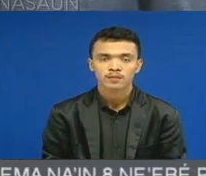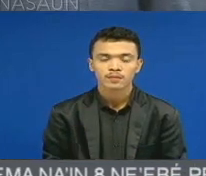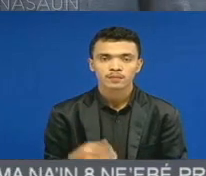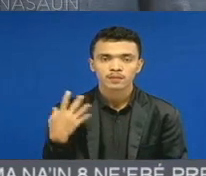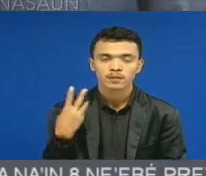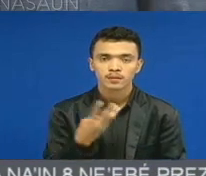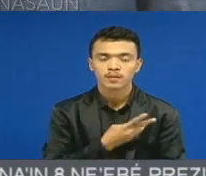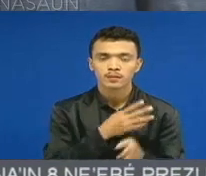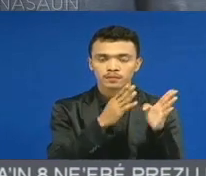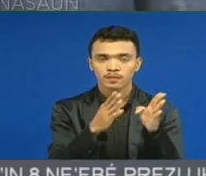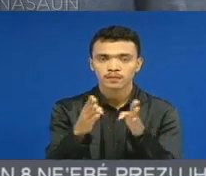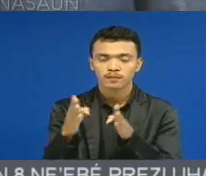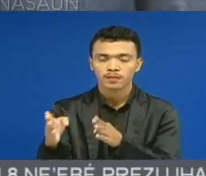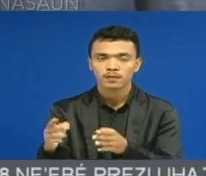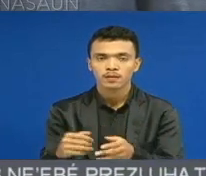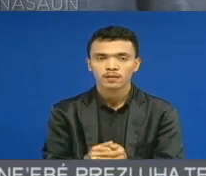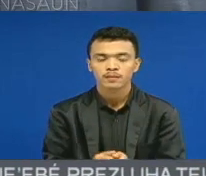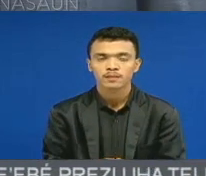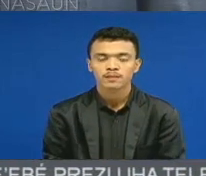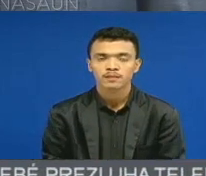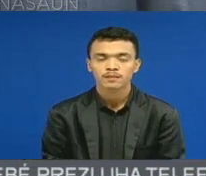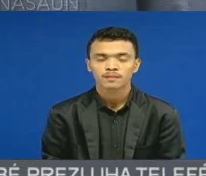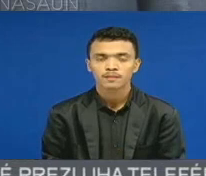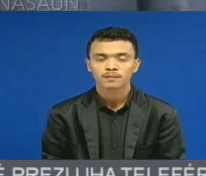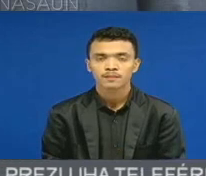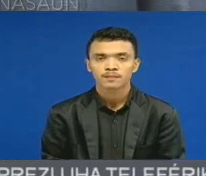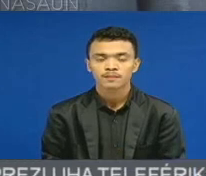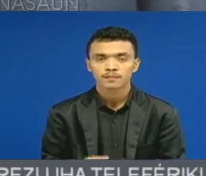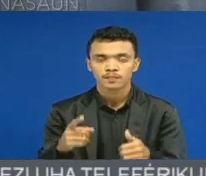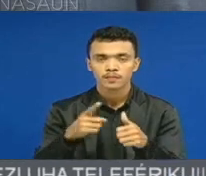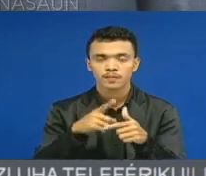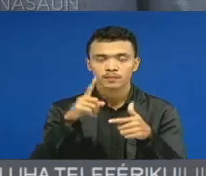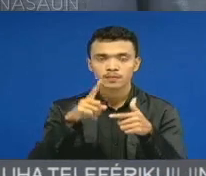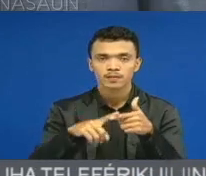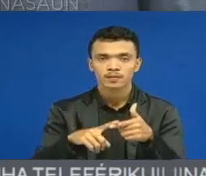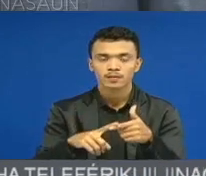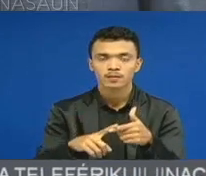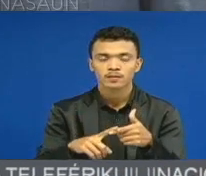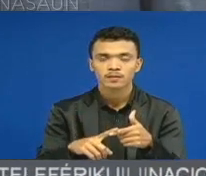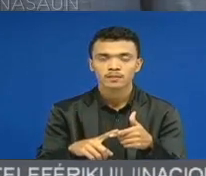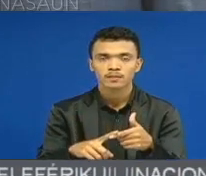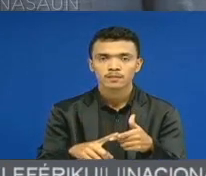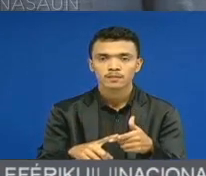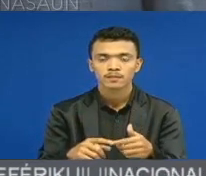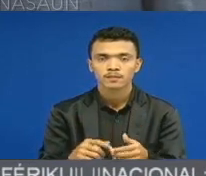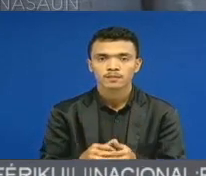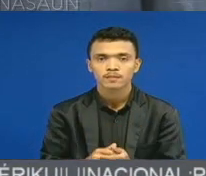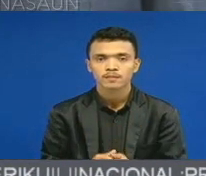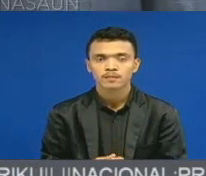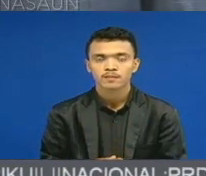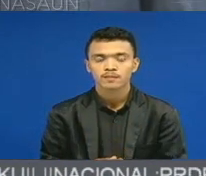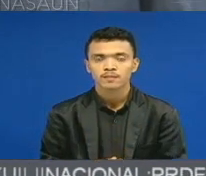siapkan adalah komoditi sorgum pertama kedua adalah community ee Sugan atau